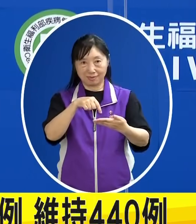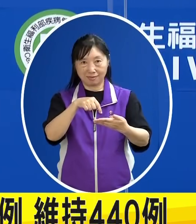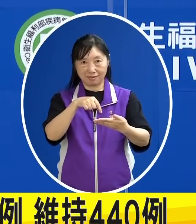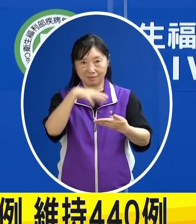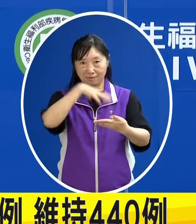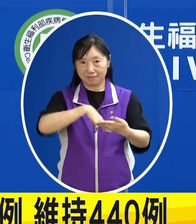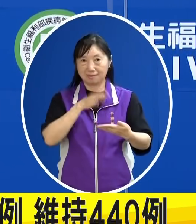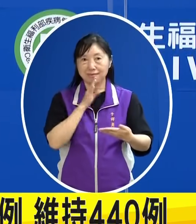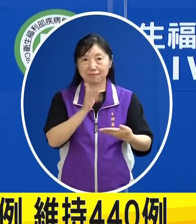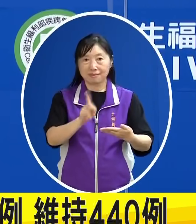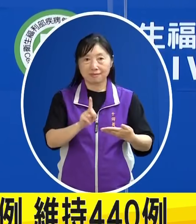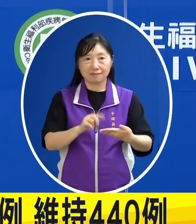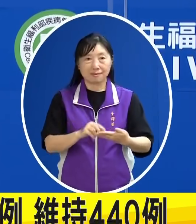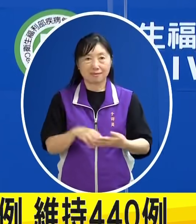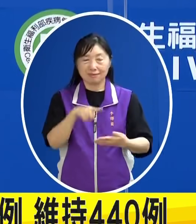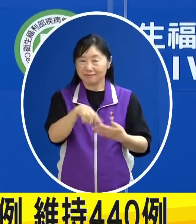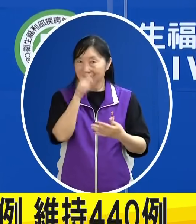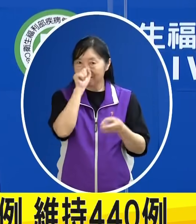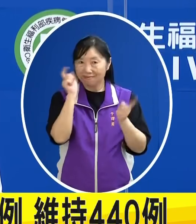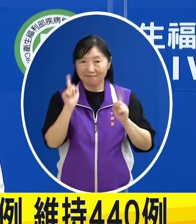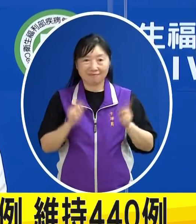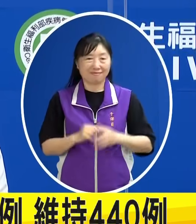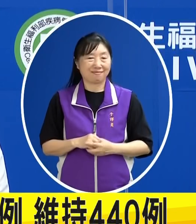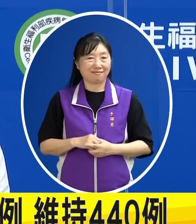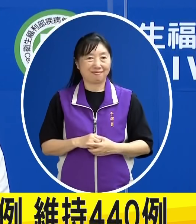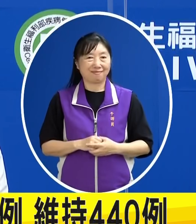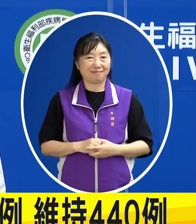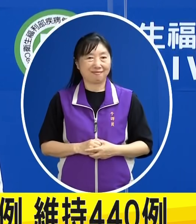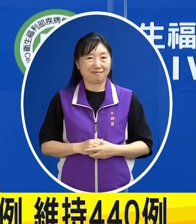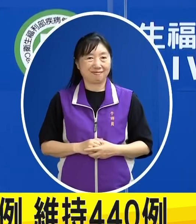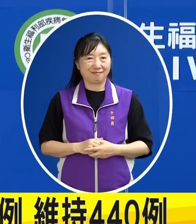了那也很好玩的他也给我们的